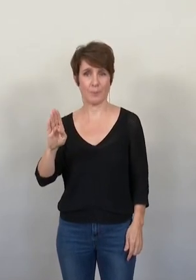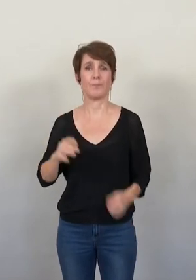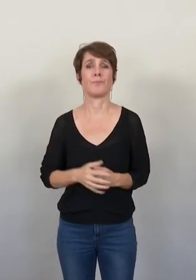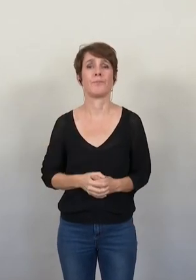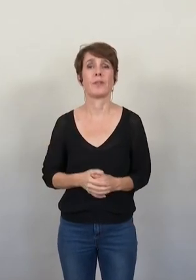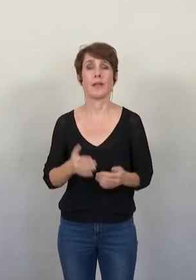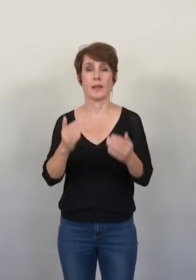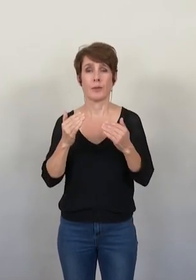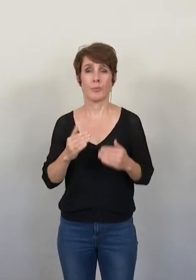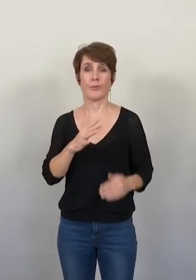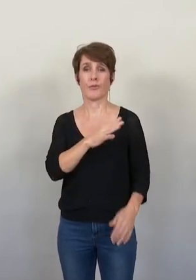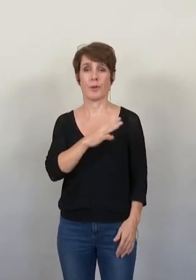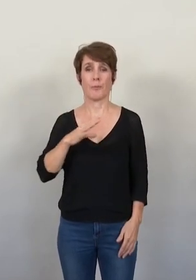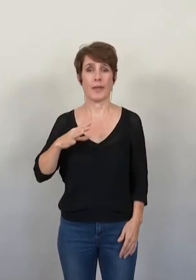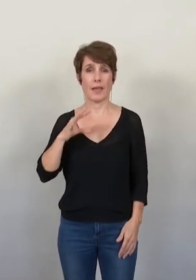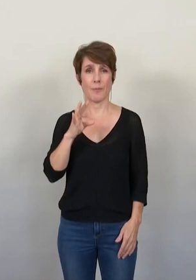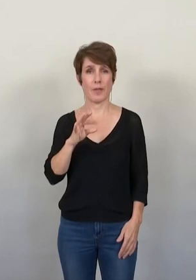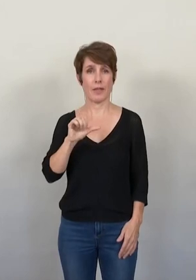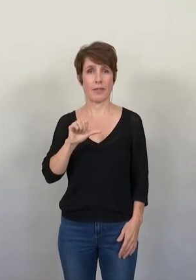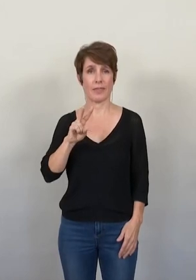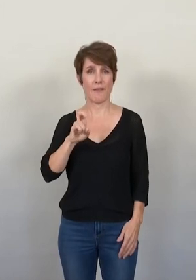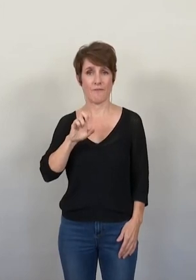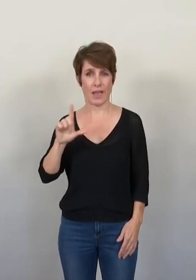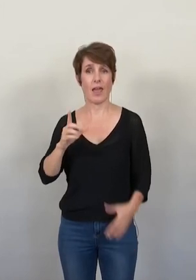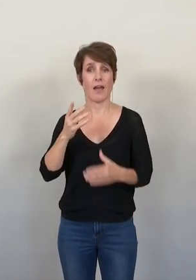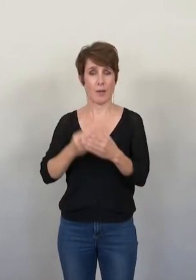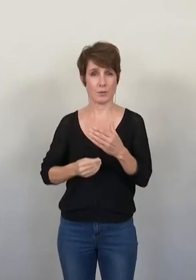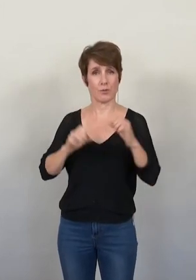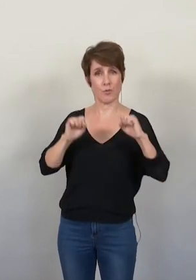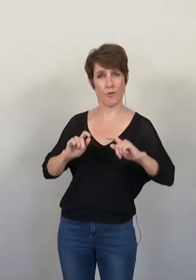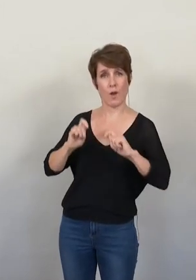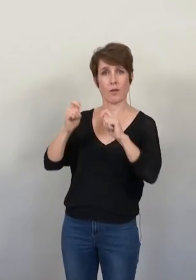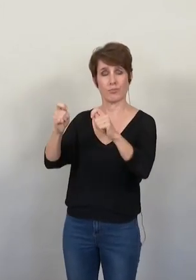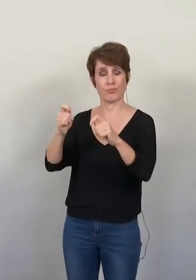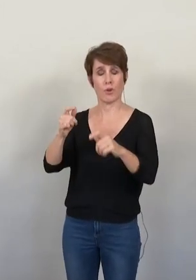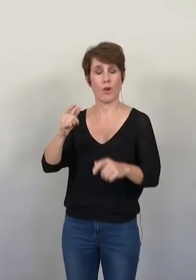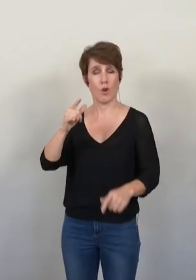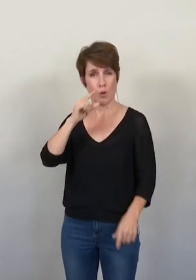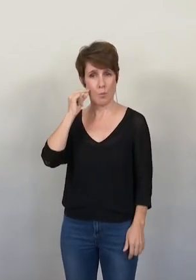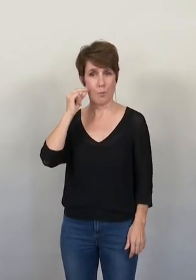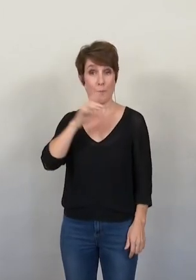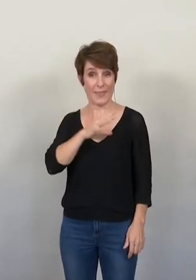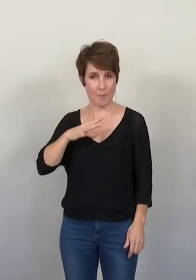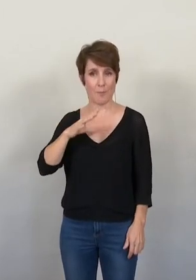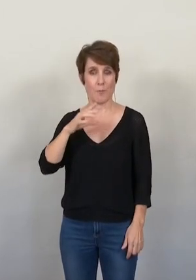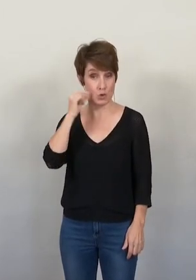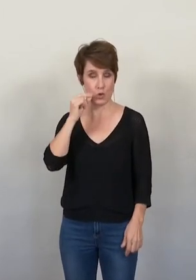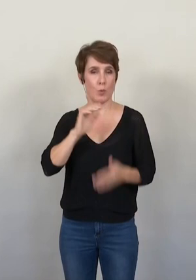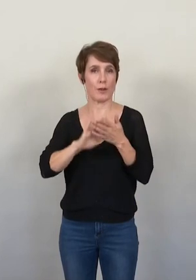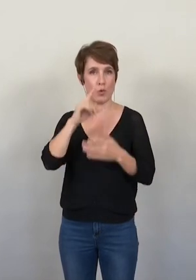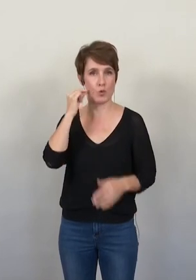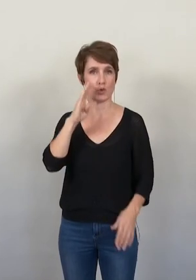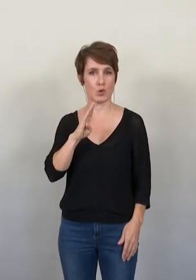breton cap de ponquera Carignon Alain monsieur